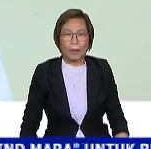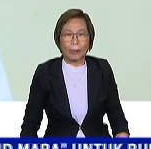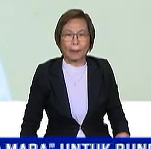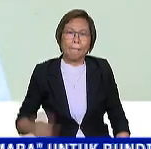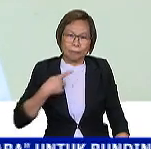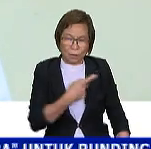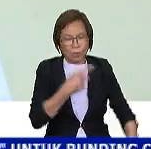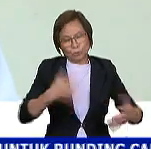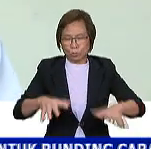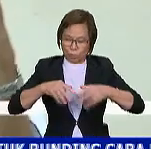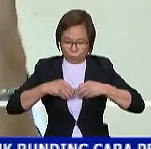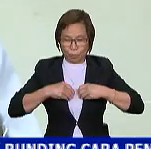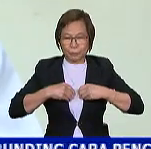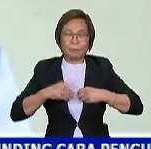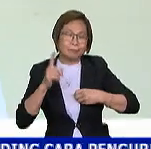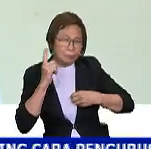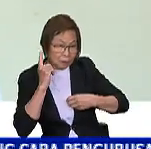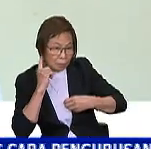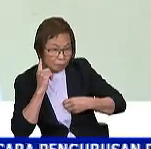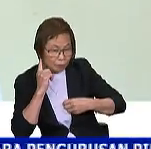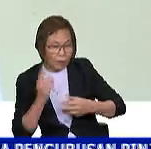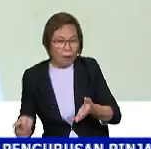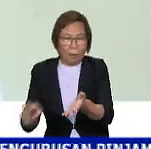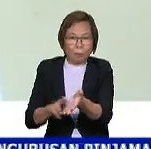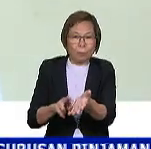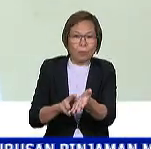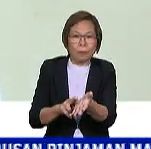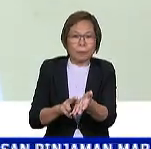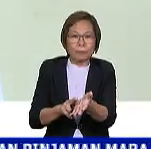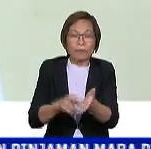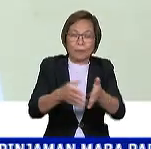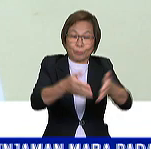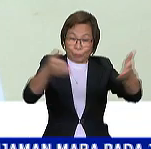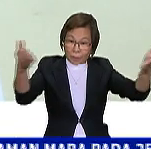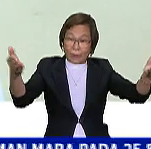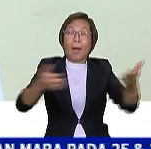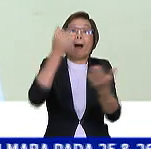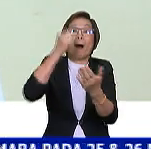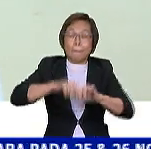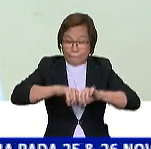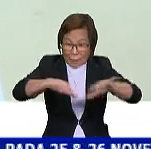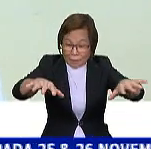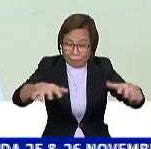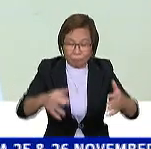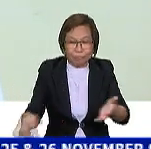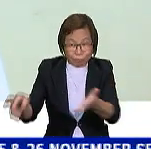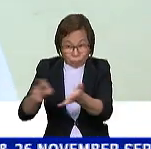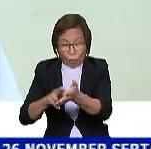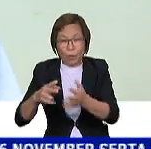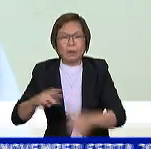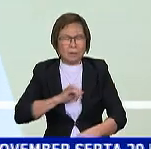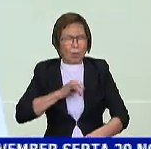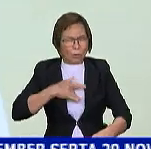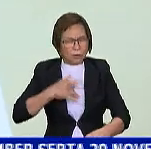Kita sudah terima dengar ya, laporan di media, tapi namun saya rasa perlu kita